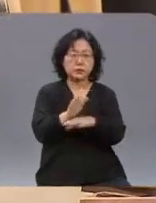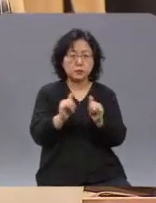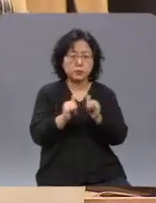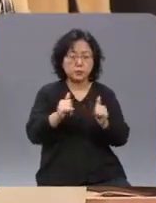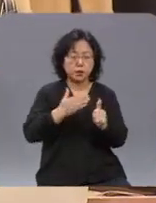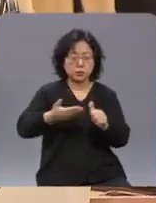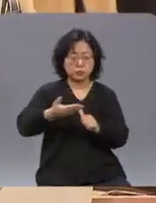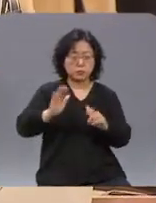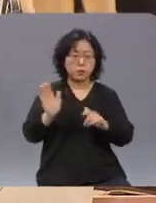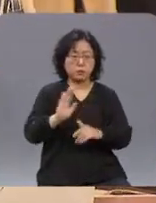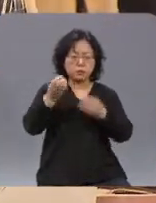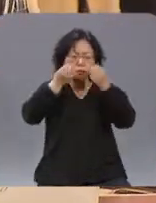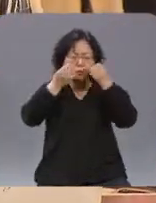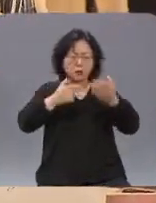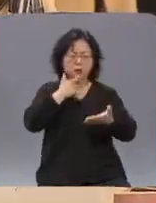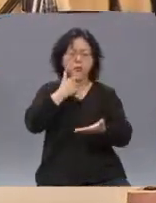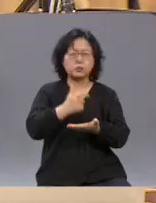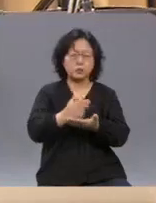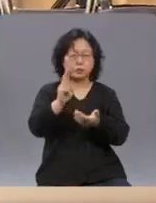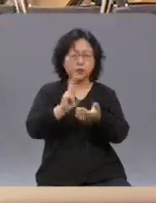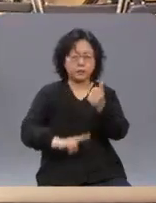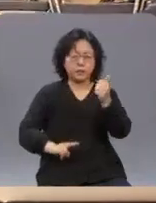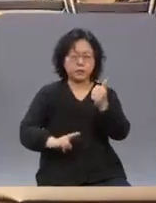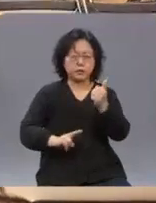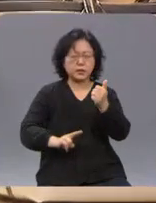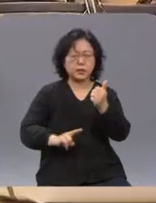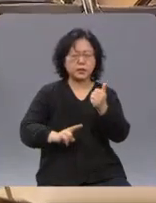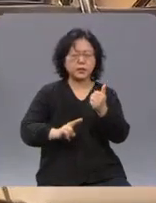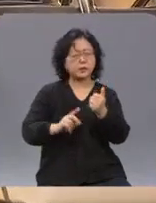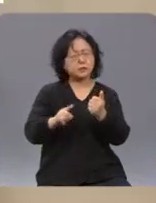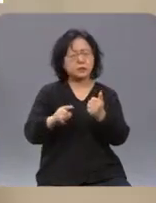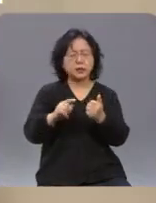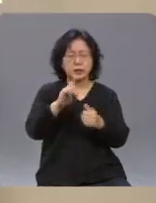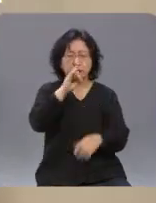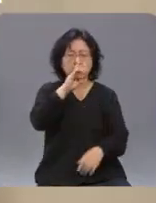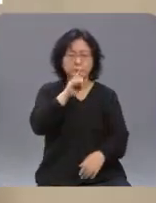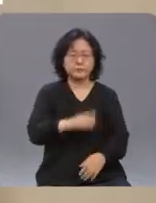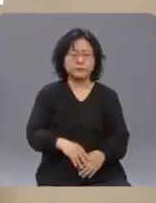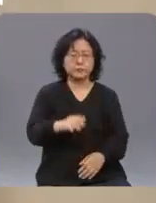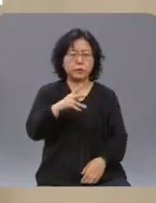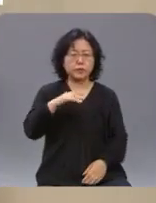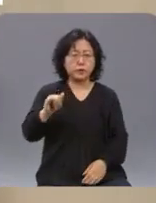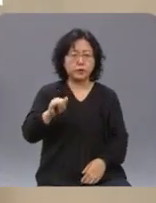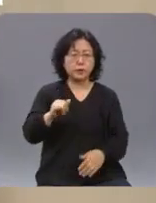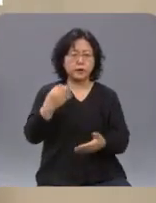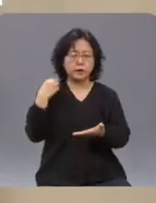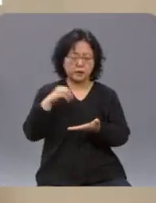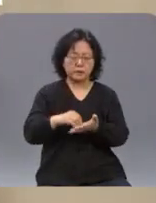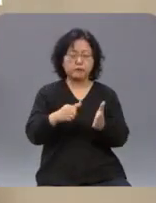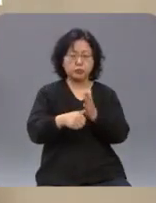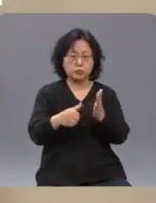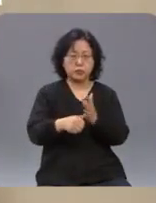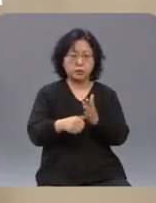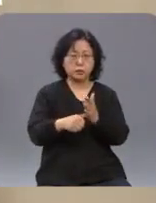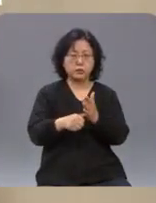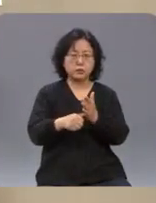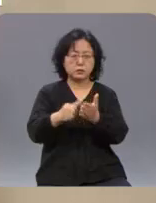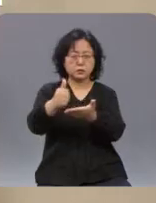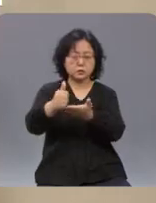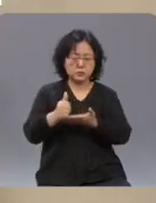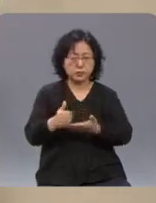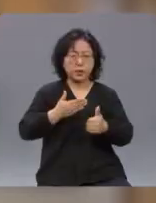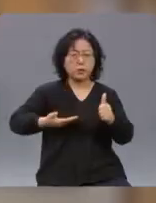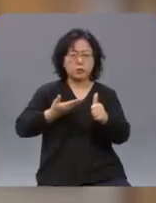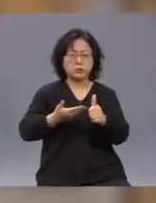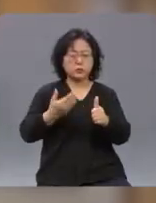않고 완전히 신제품인 것처럼 판매하는 것은 소비자를 기만하는 행위다 버버리측은 반품된 제품을 소비자에게 고지할 요무는